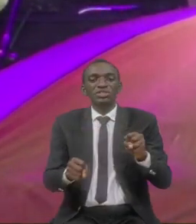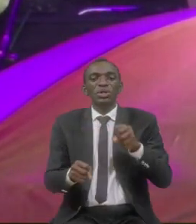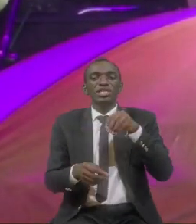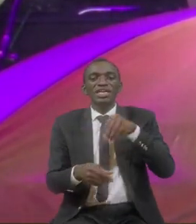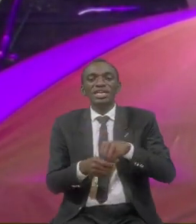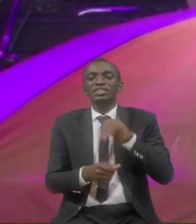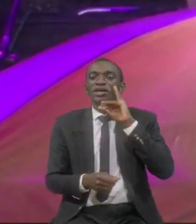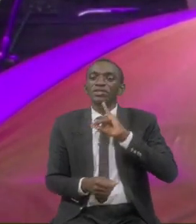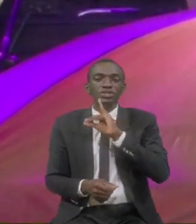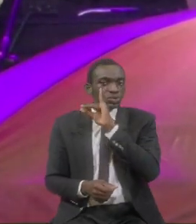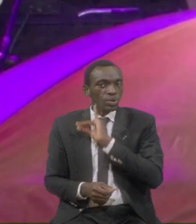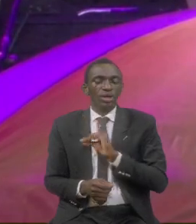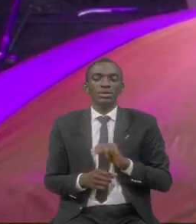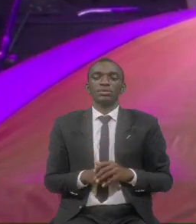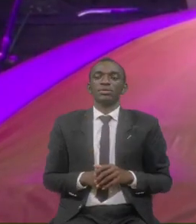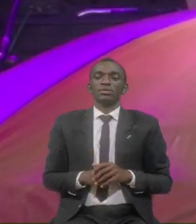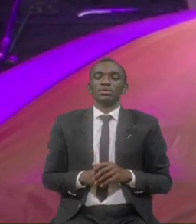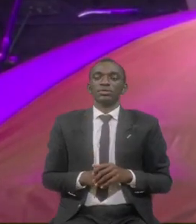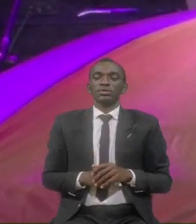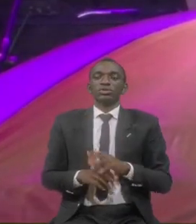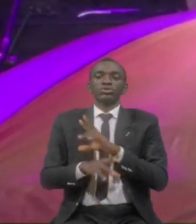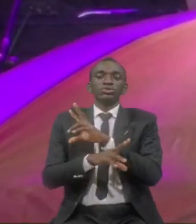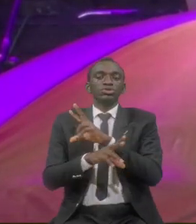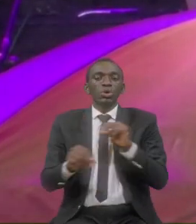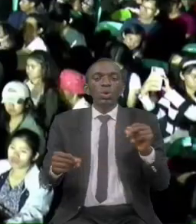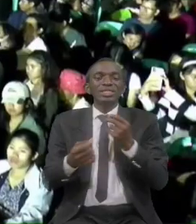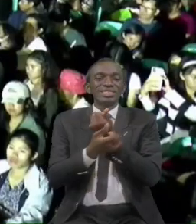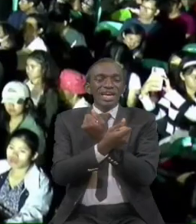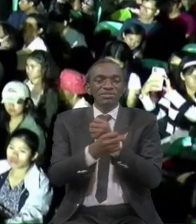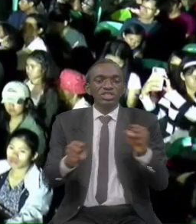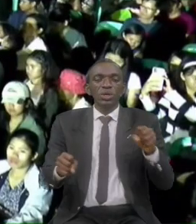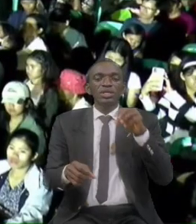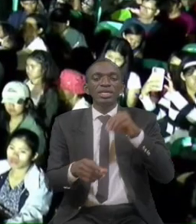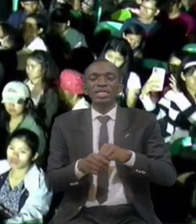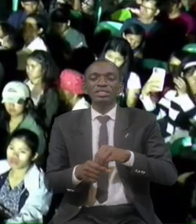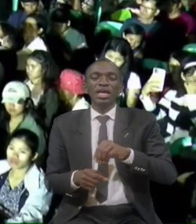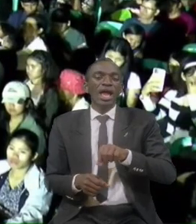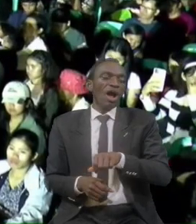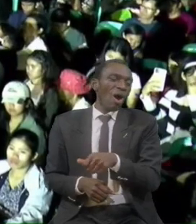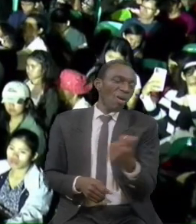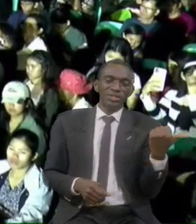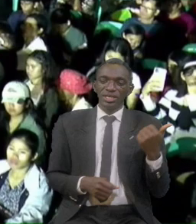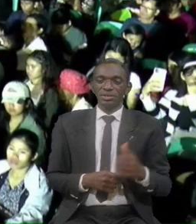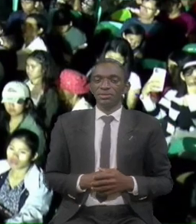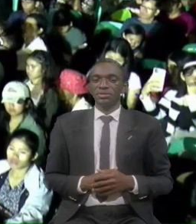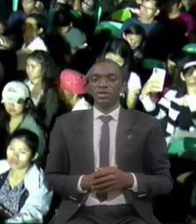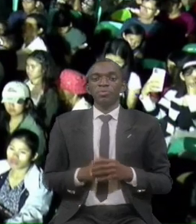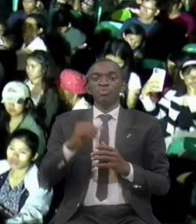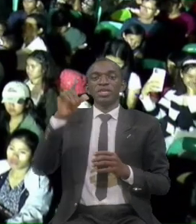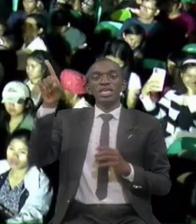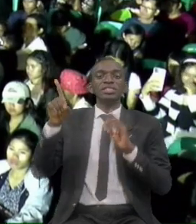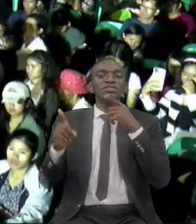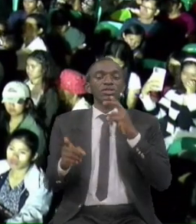nga diin makaplagan ang kaluwasan sa Israel. Neither is there salvation in any other. It tells us there is